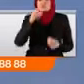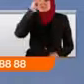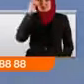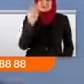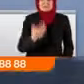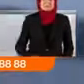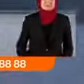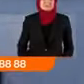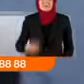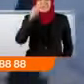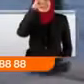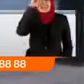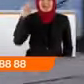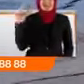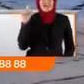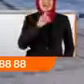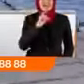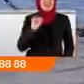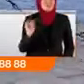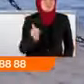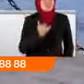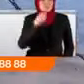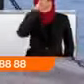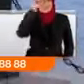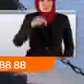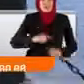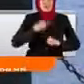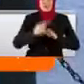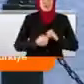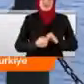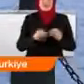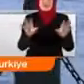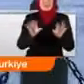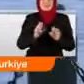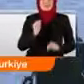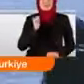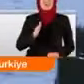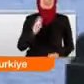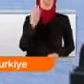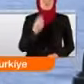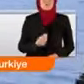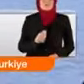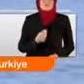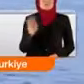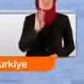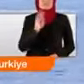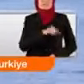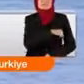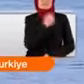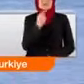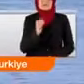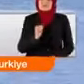Yaz aylarının kavurucu sıcaklığını bu hafta daha da çok isteyeceğiz öyleki sıcaklıklar dereceye kadar çıkacak